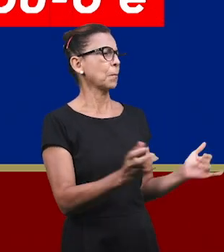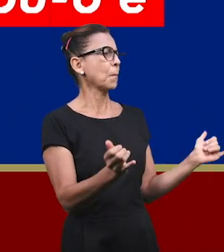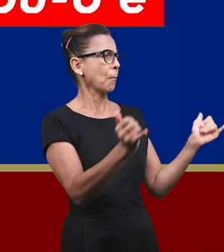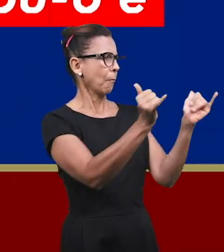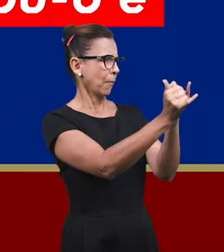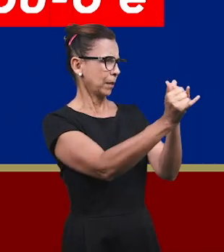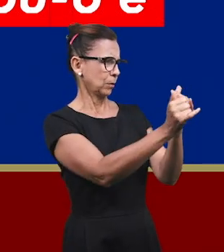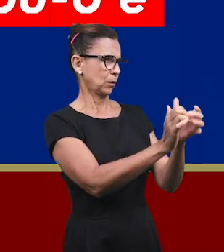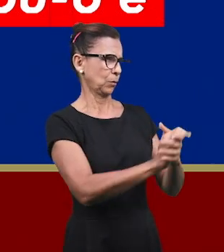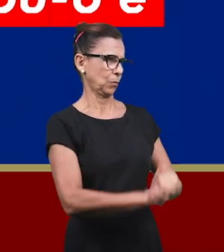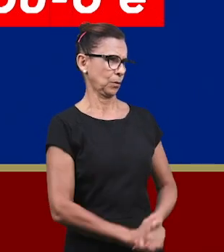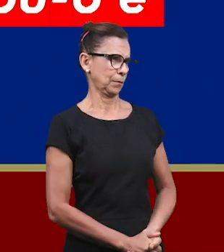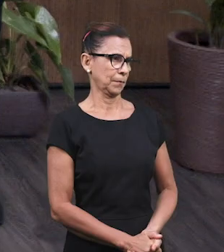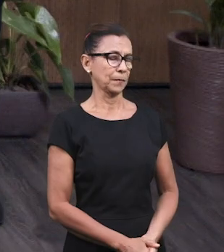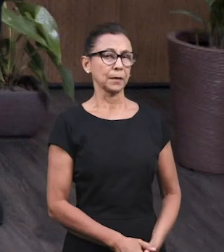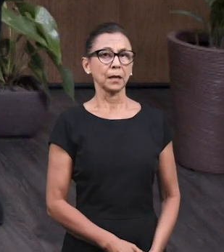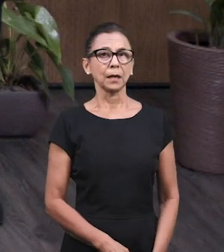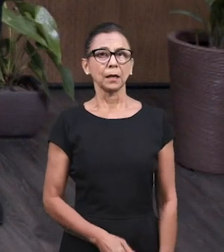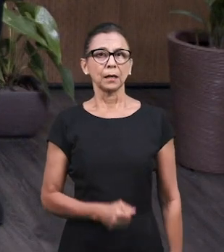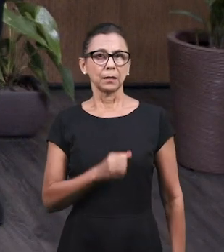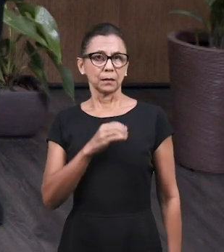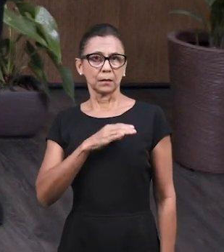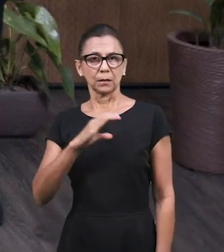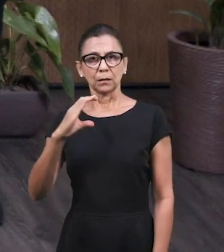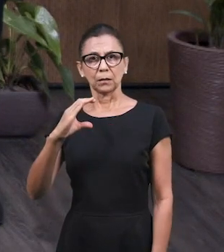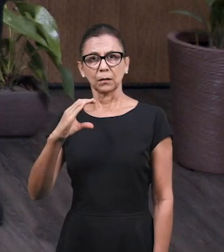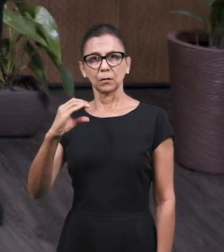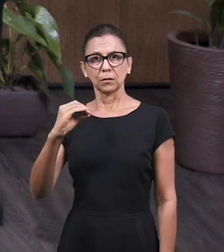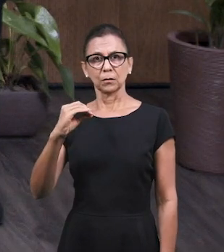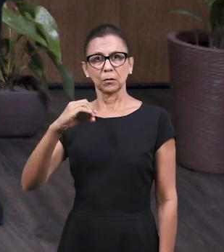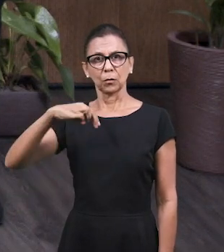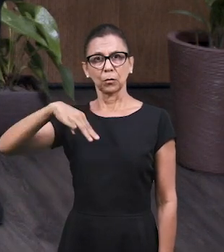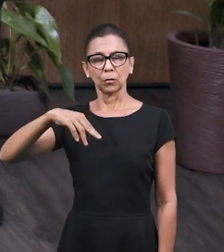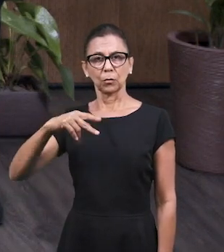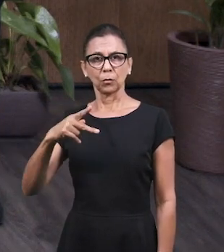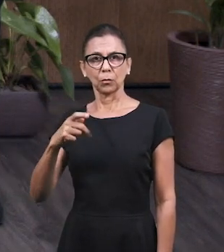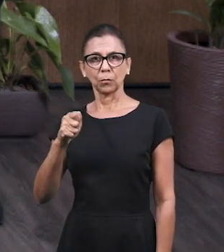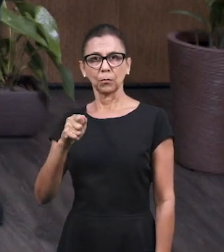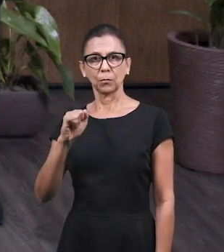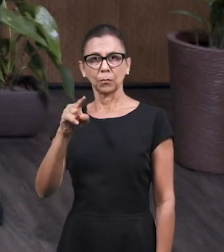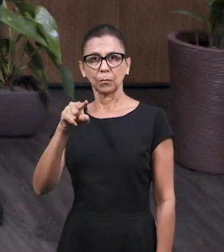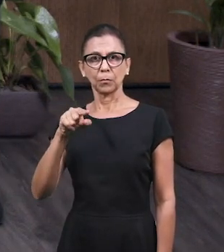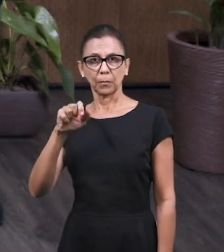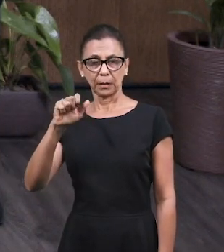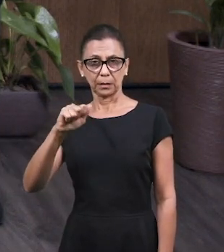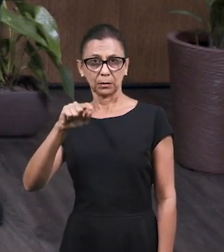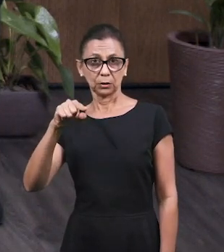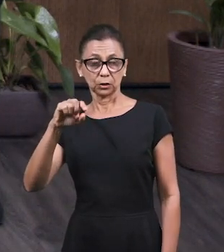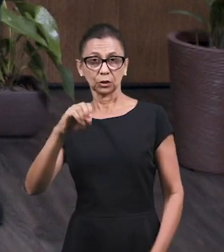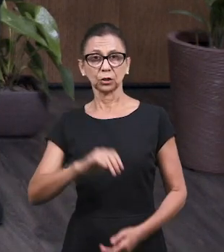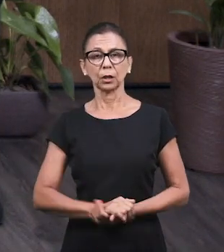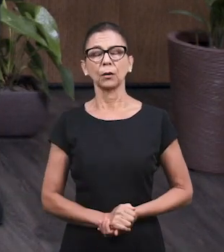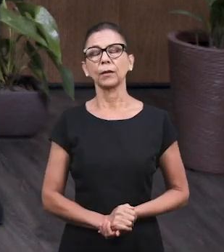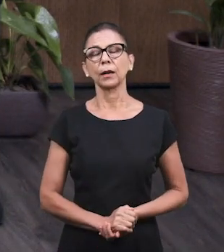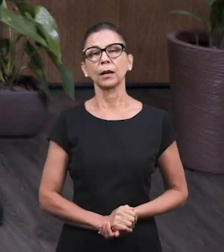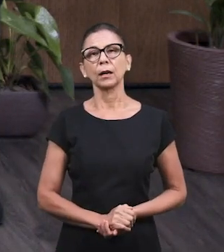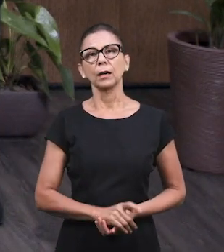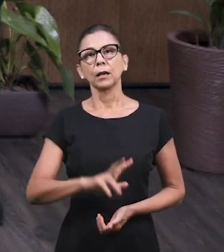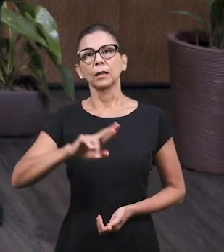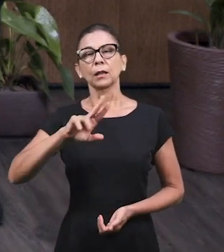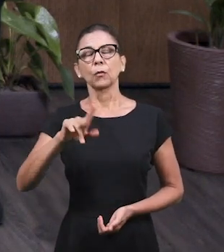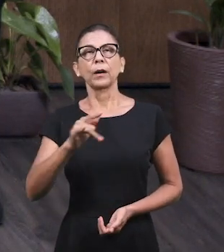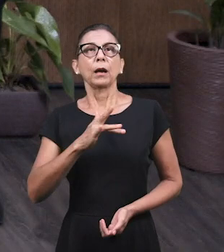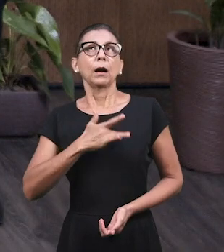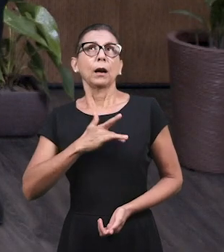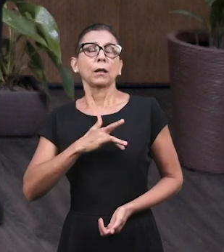son débiteur, mais il a pardonné sa dette. Et le mot compassion ici, ce n'est pas une question d'avoir la peine.